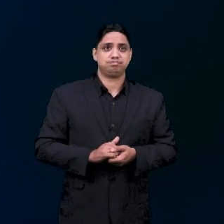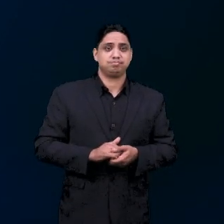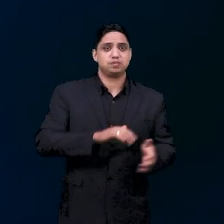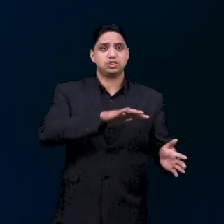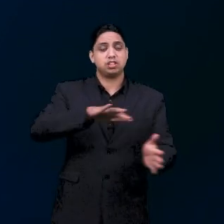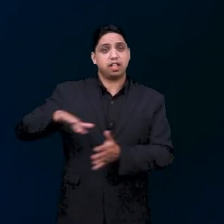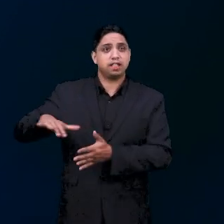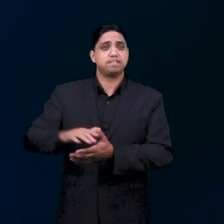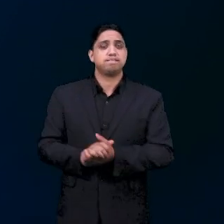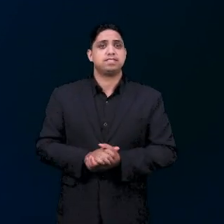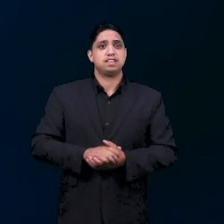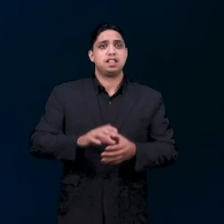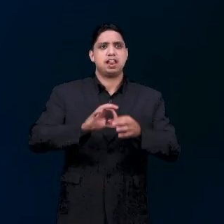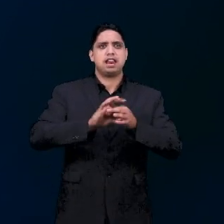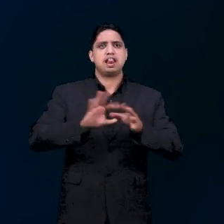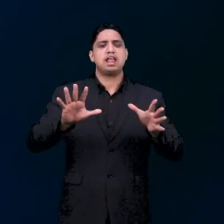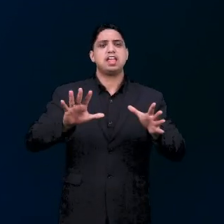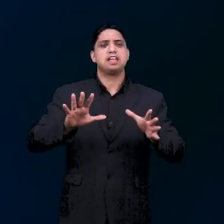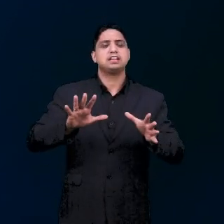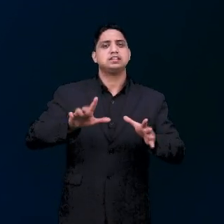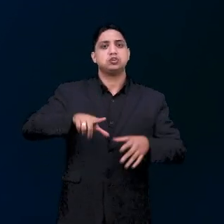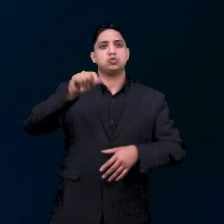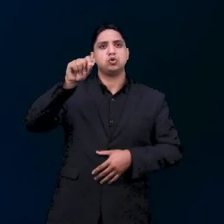Le libre arbitre,